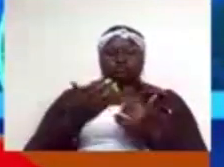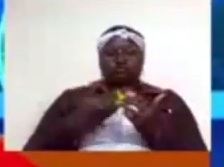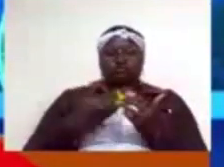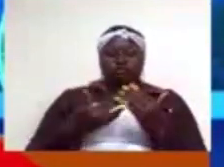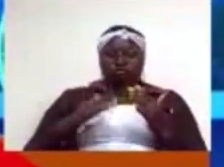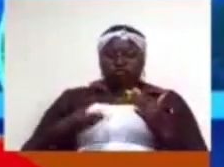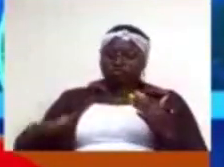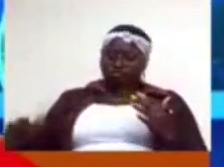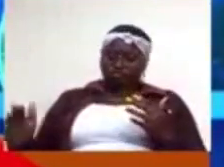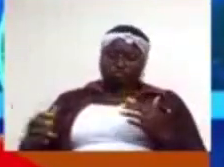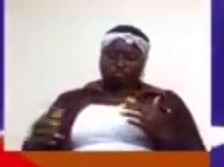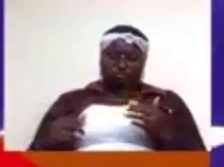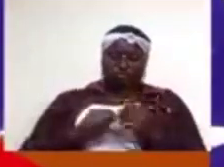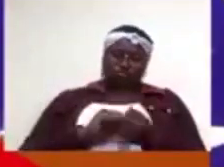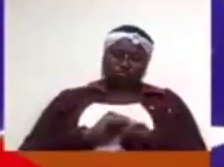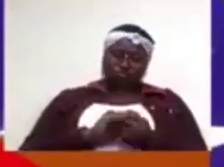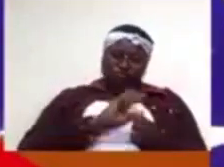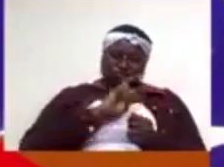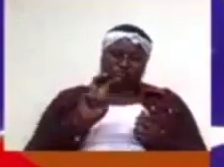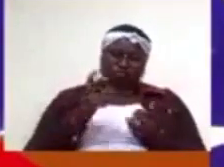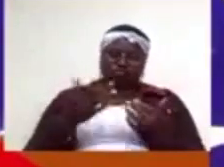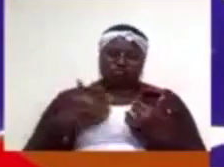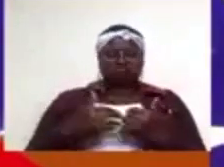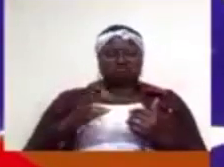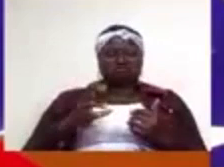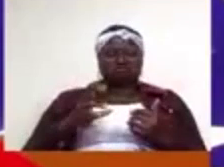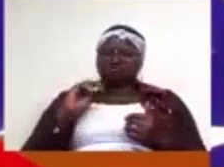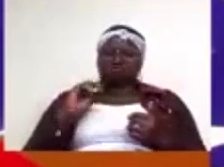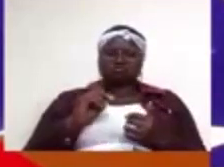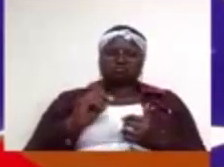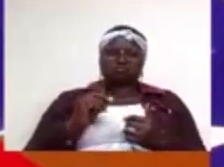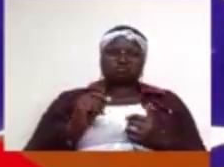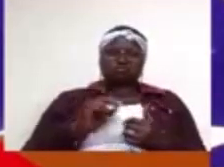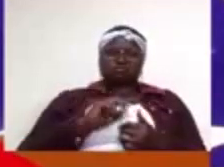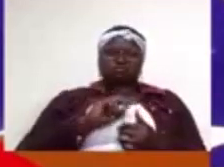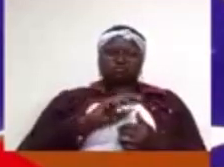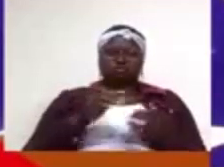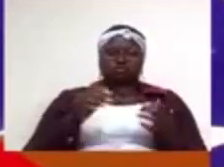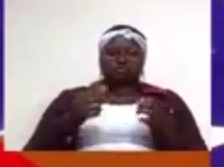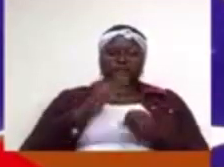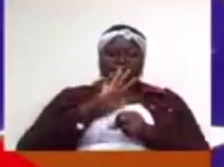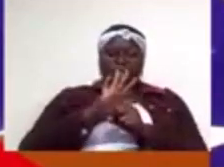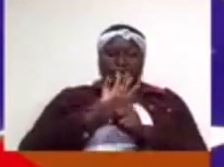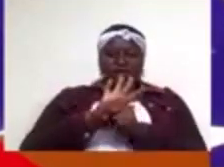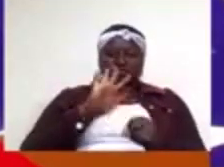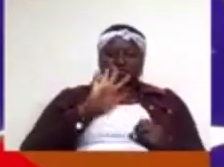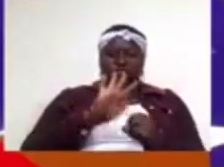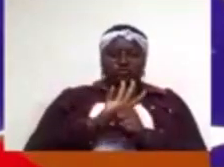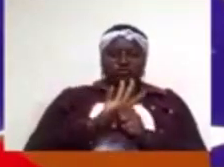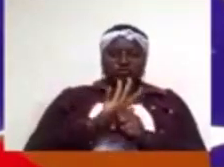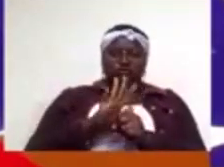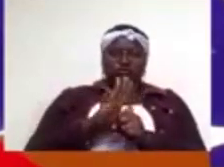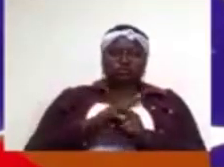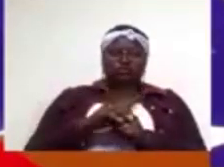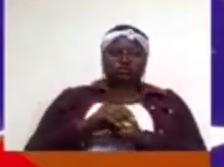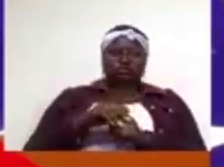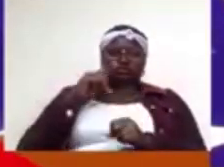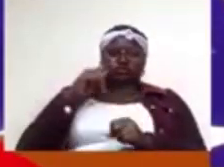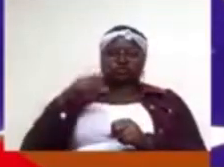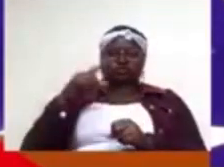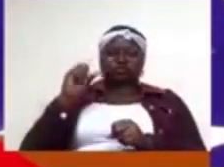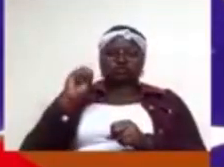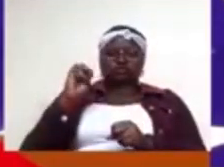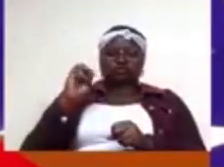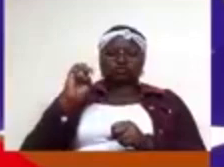mwana uyu eringithania na ungi akona ni ndiagirire na ningi kwina pressure ugakora shukuru there is a performance